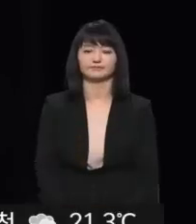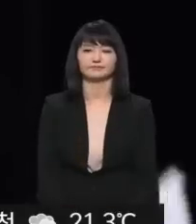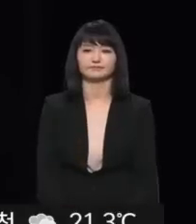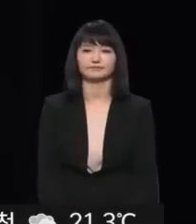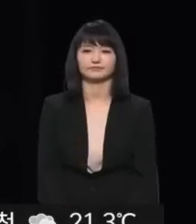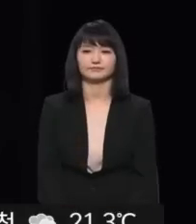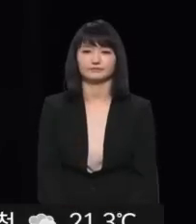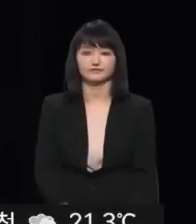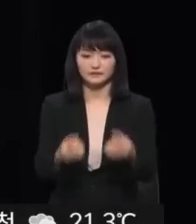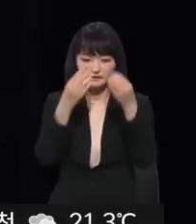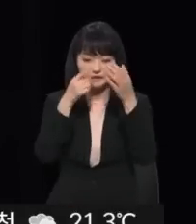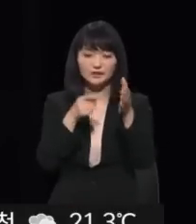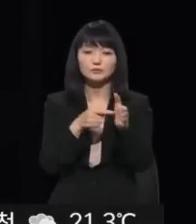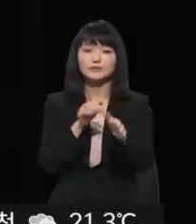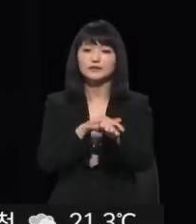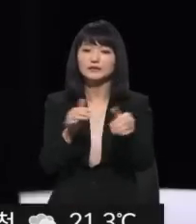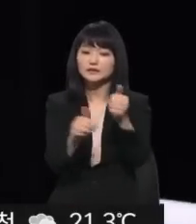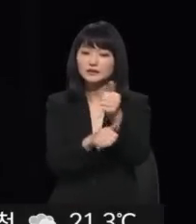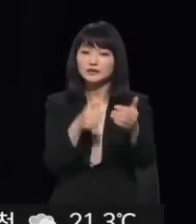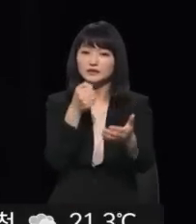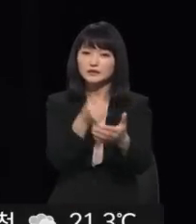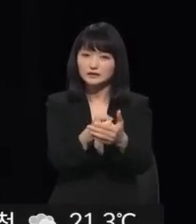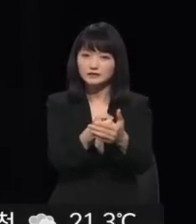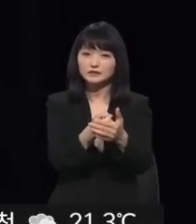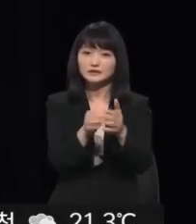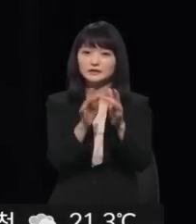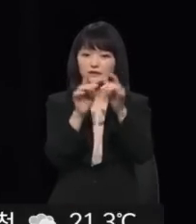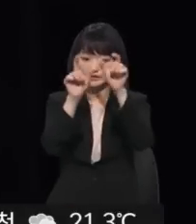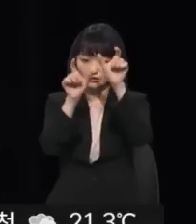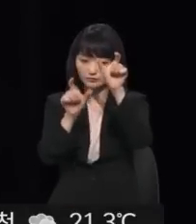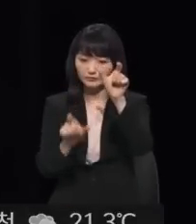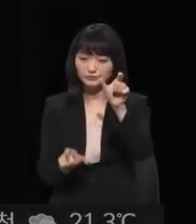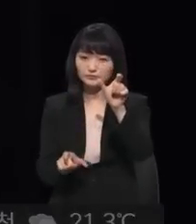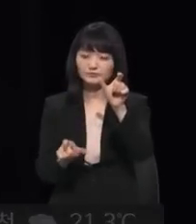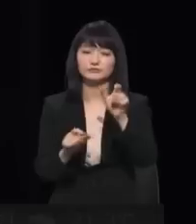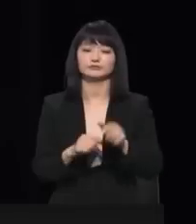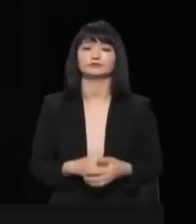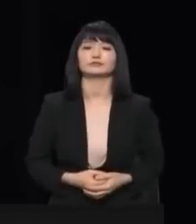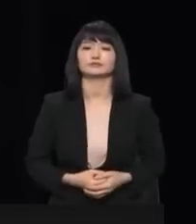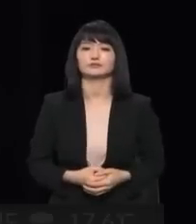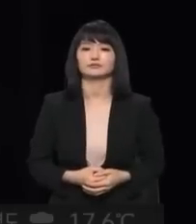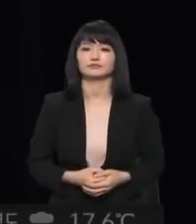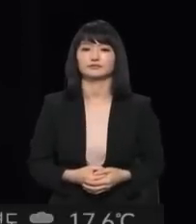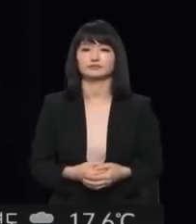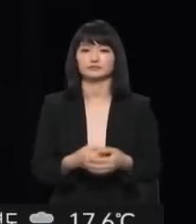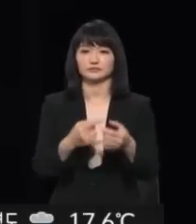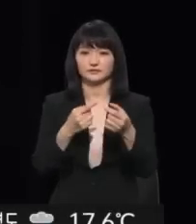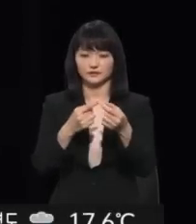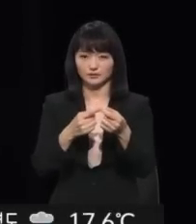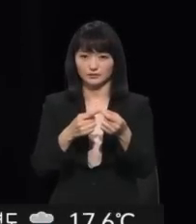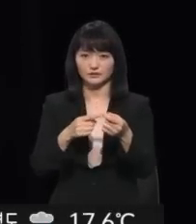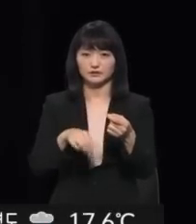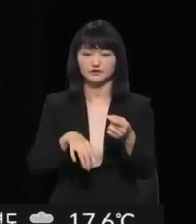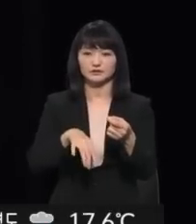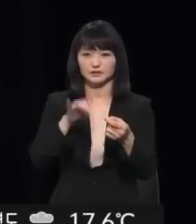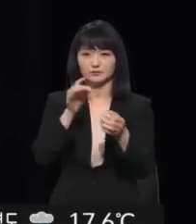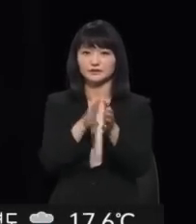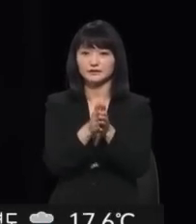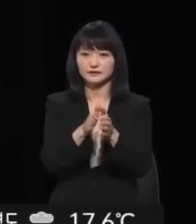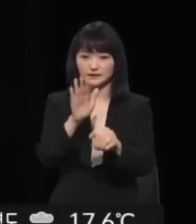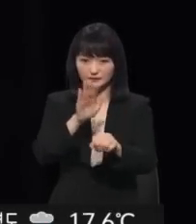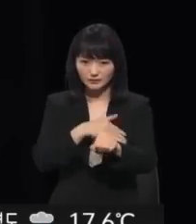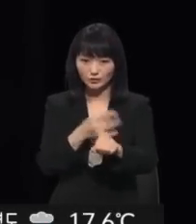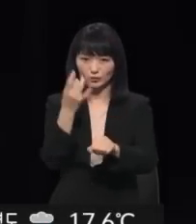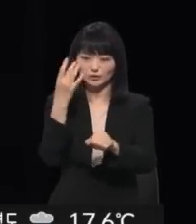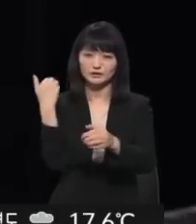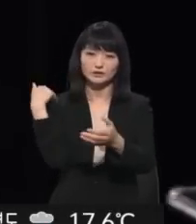새로운 기대 결정 관련해서 시청자분들이 유튜브로 의견을 주셨는데요 미국의 이 님은 첫 번째 단추를 잘못 뛰어도 원 위치에서 해야